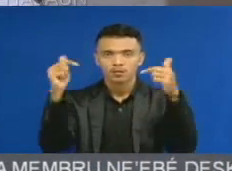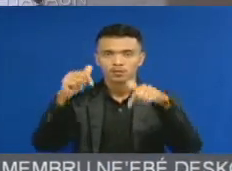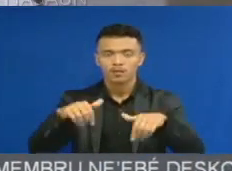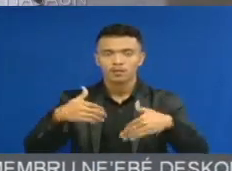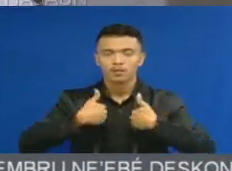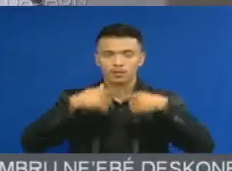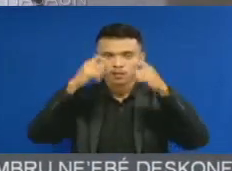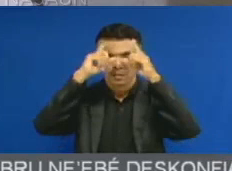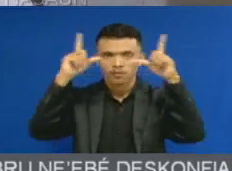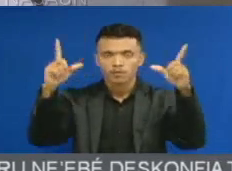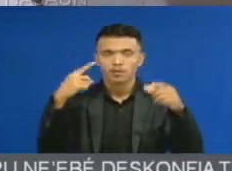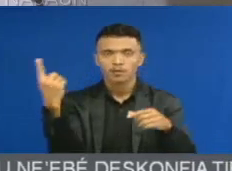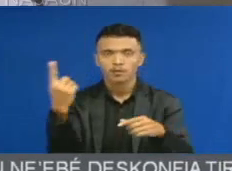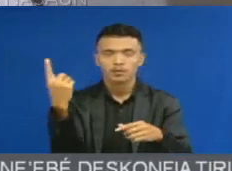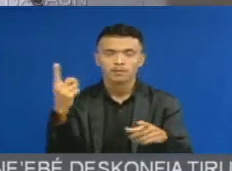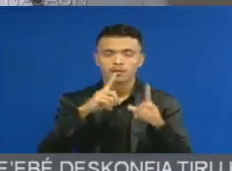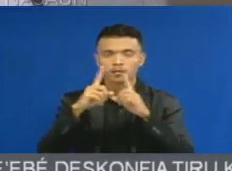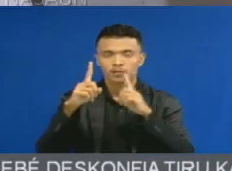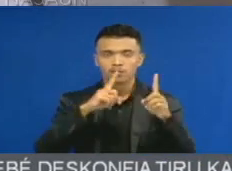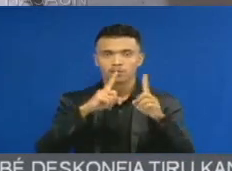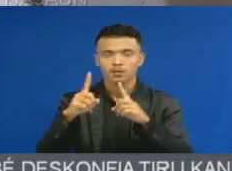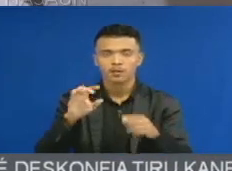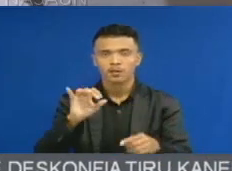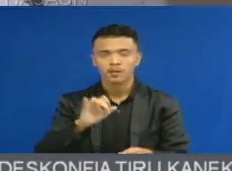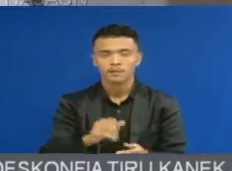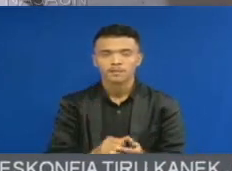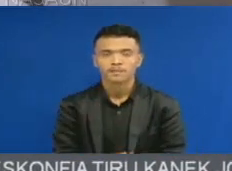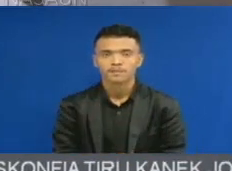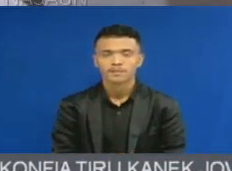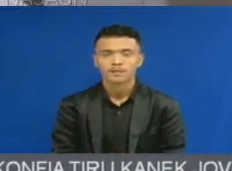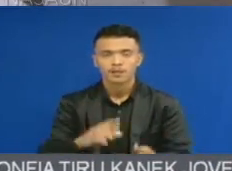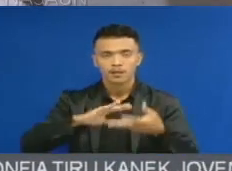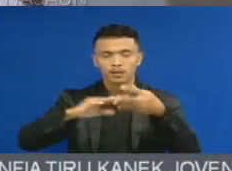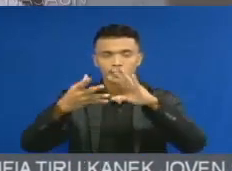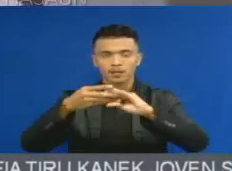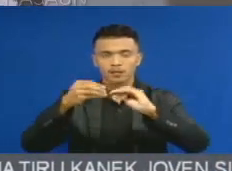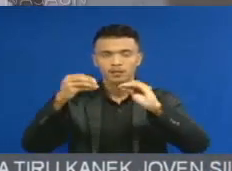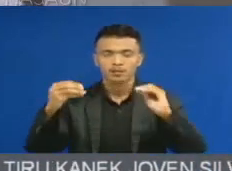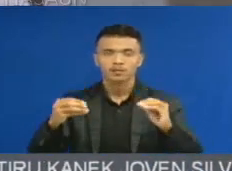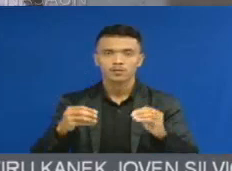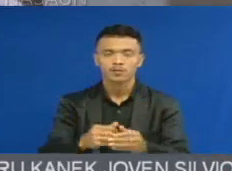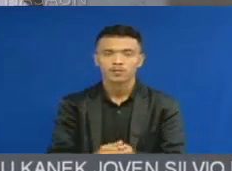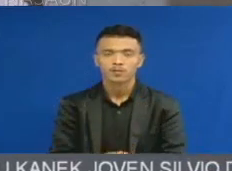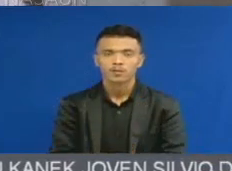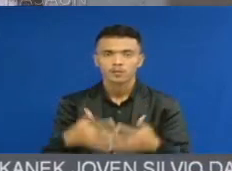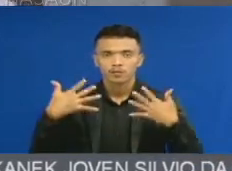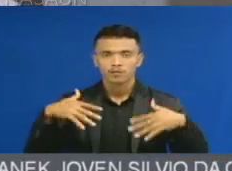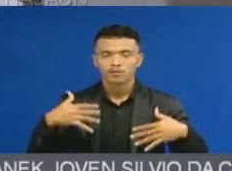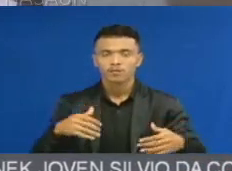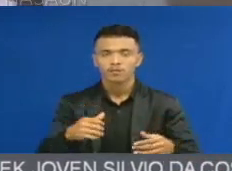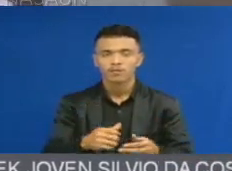Timor. Ini sempre kulia bebek. Tamane maka historia ka resistencia Valentino,